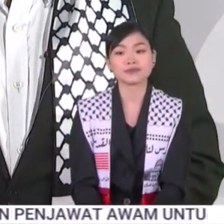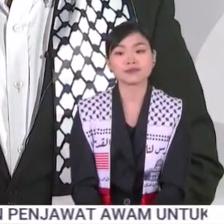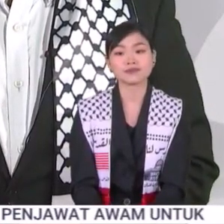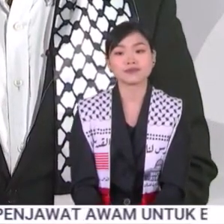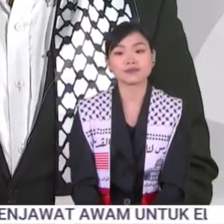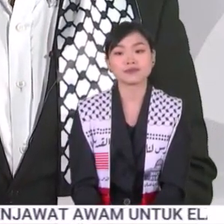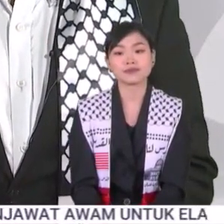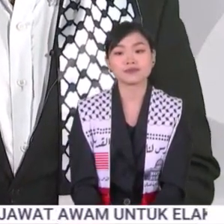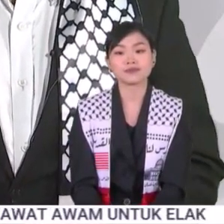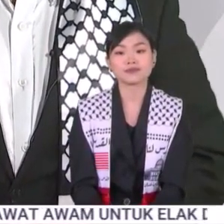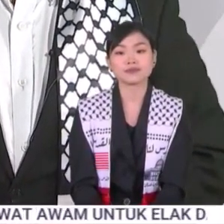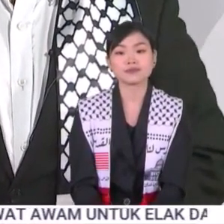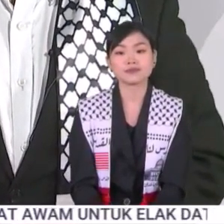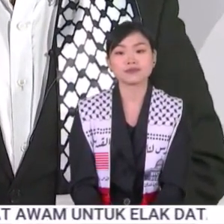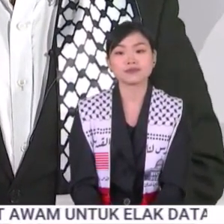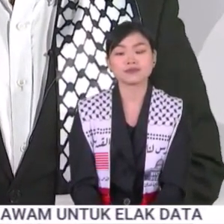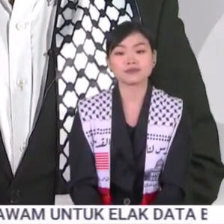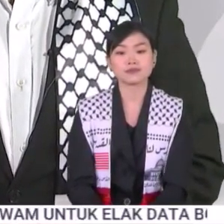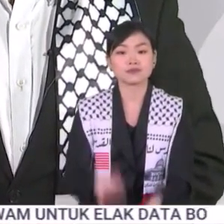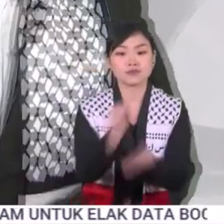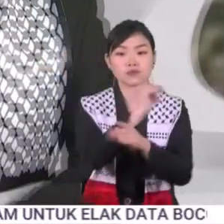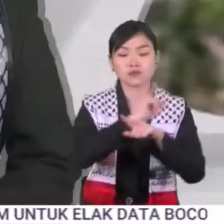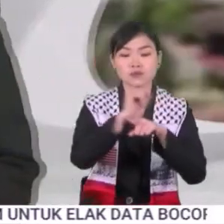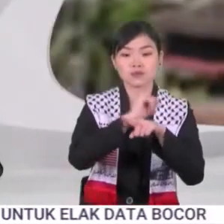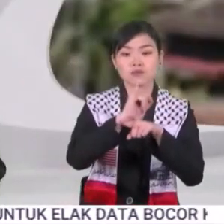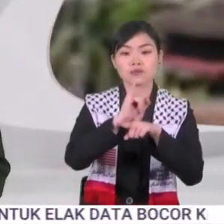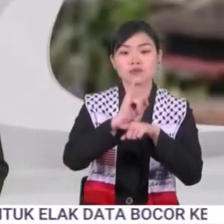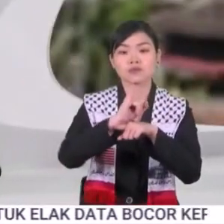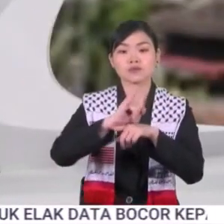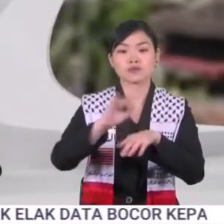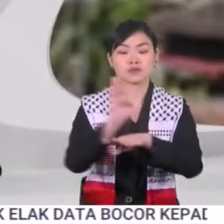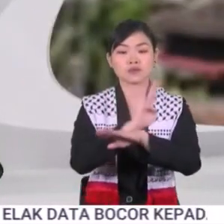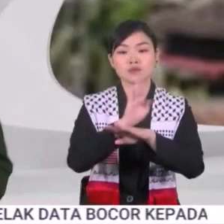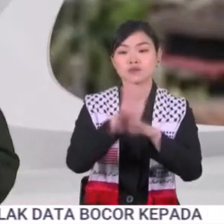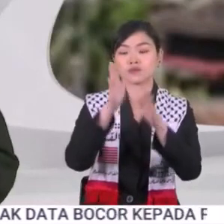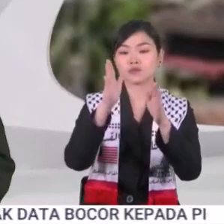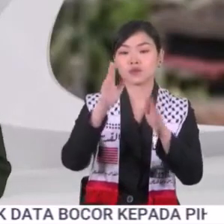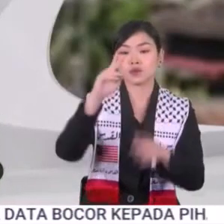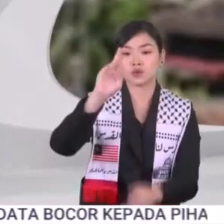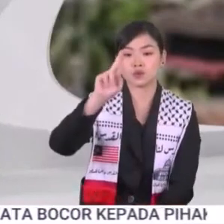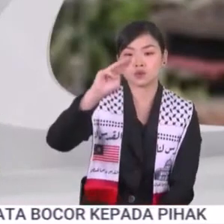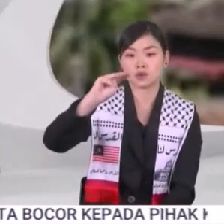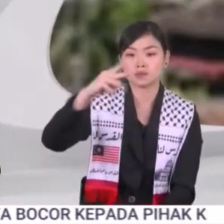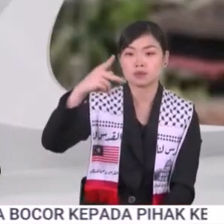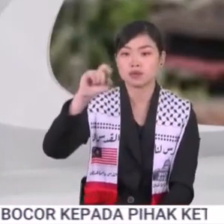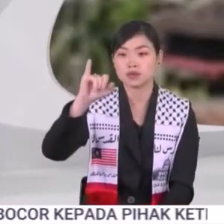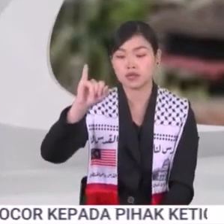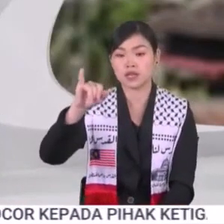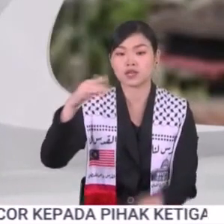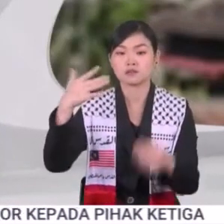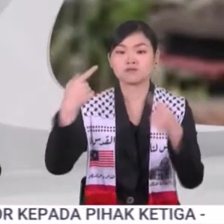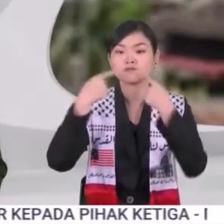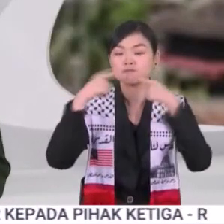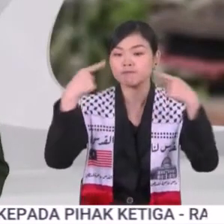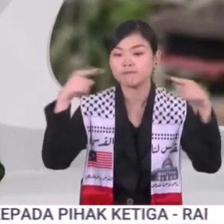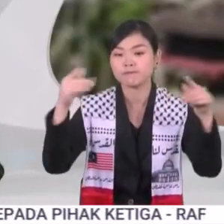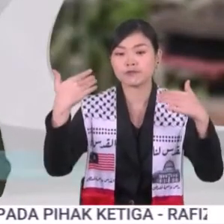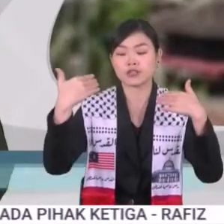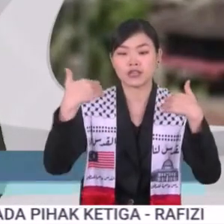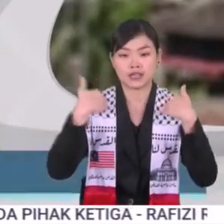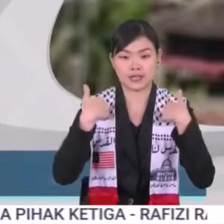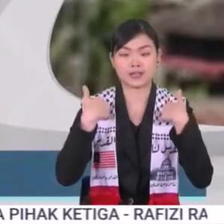azidi baik Institut keusahawanan Universiti Malaysia Kelantan umkei berjaya melahirkan 1